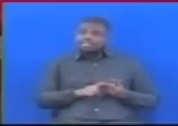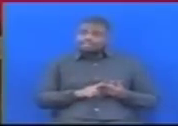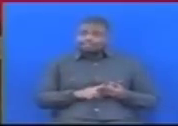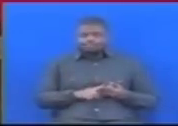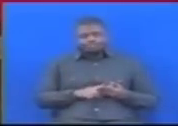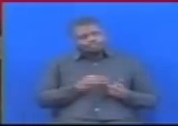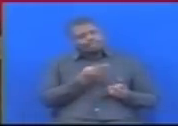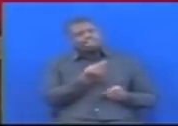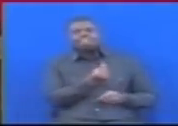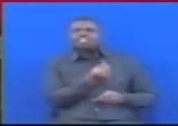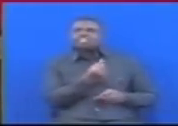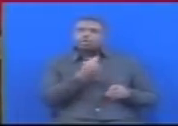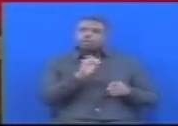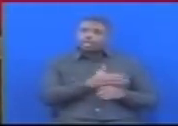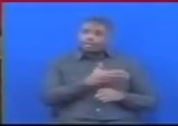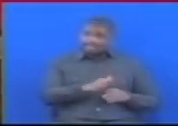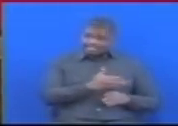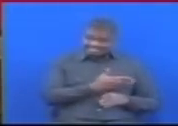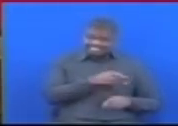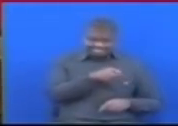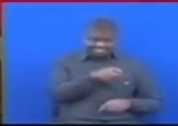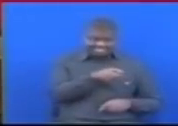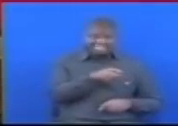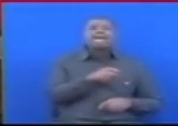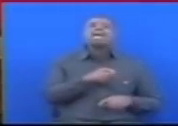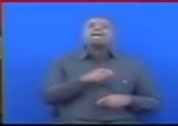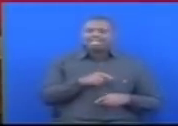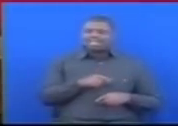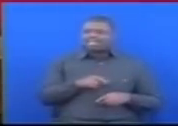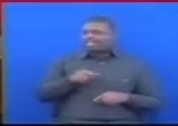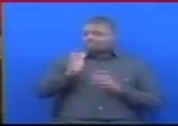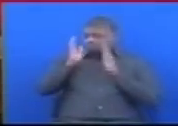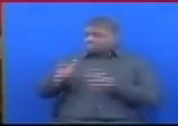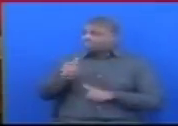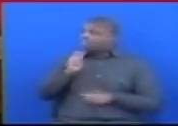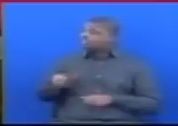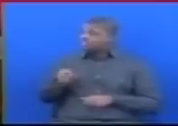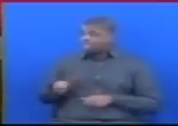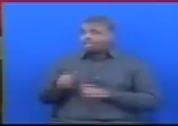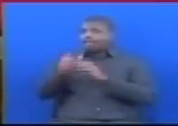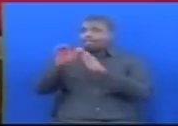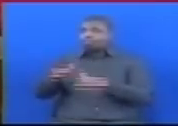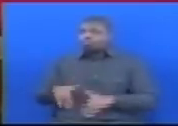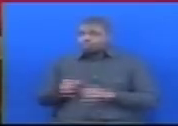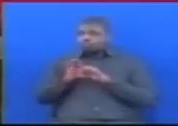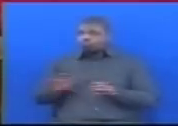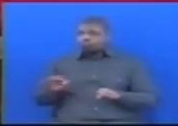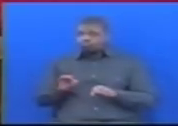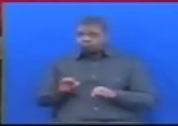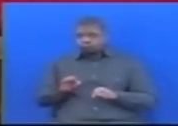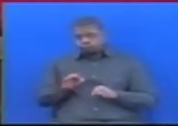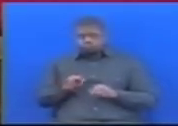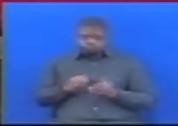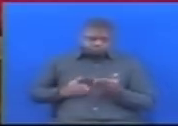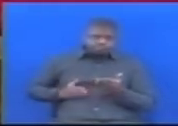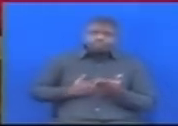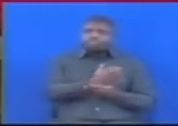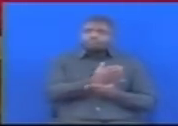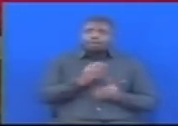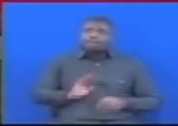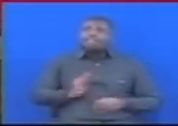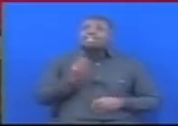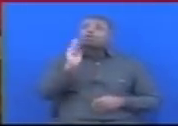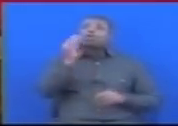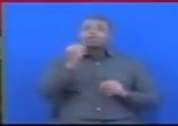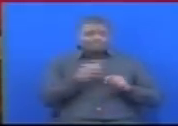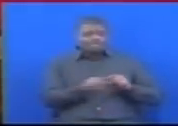kuhusu swala la fedha za ukarabati, Mheshimiwa Spika, katika bunge lako tukufu tarehe 6 mwezi huu tuliidhinishiwa zaidi ya bilioni 610